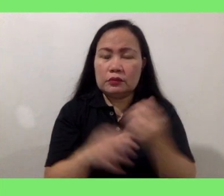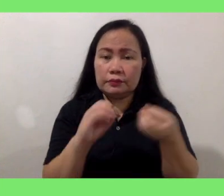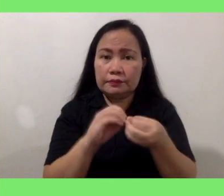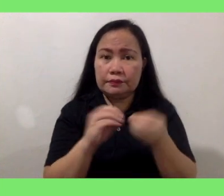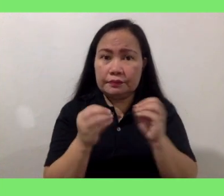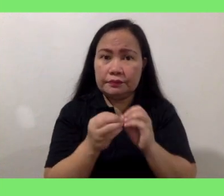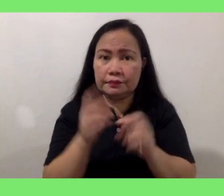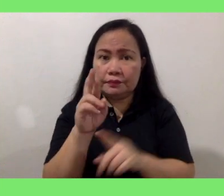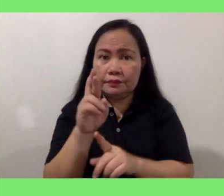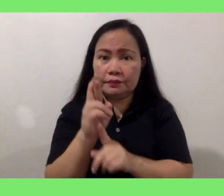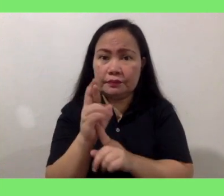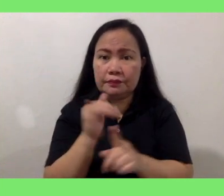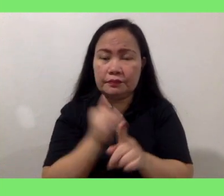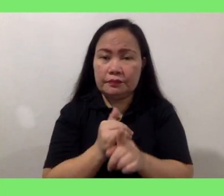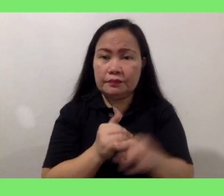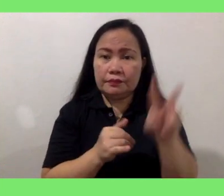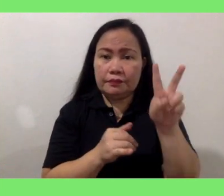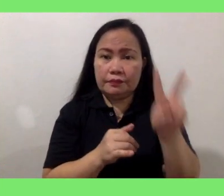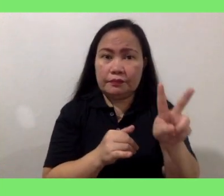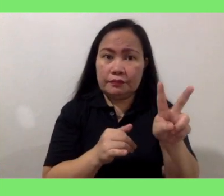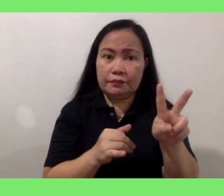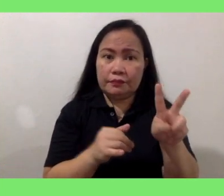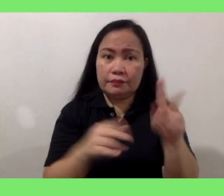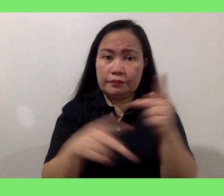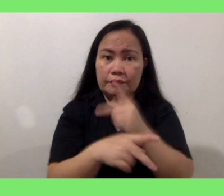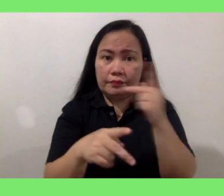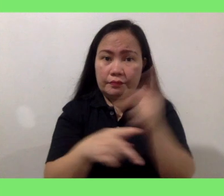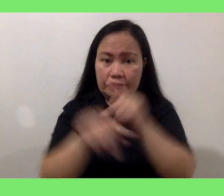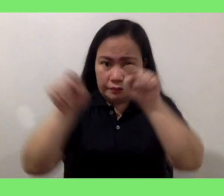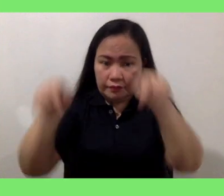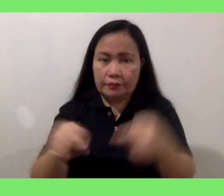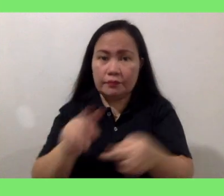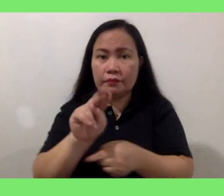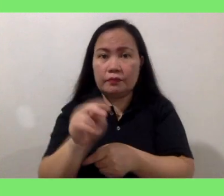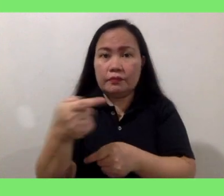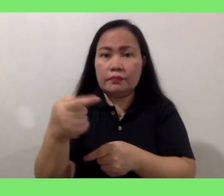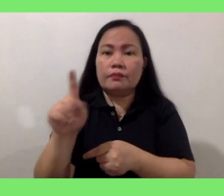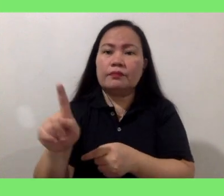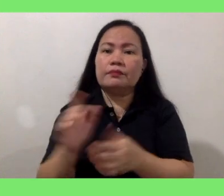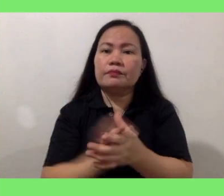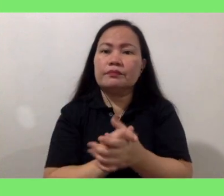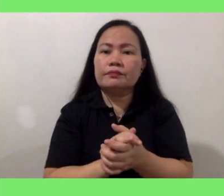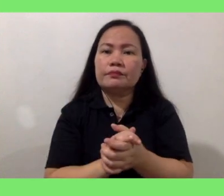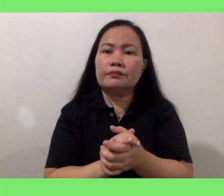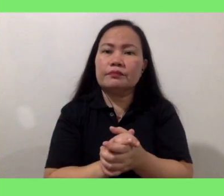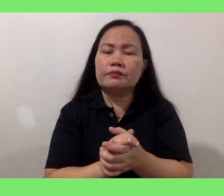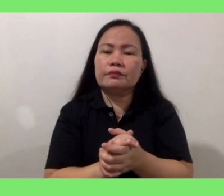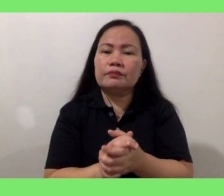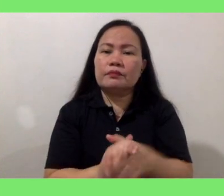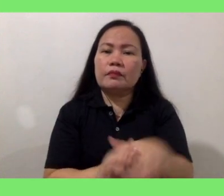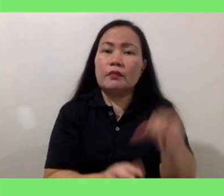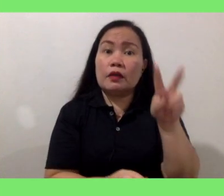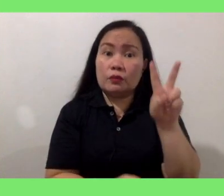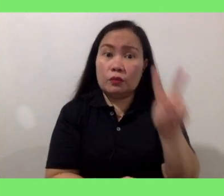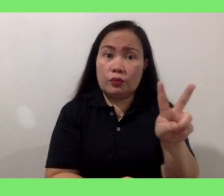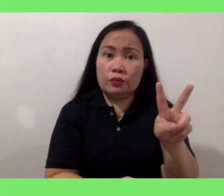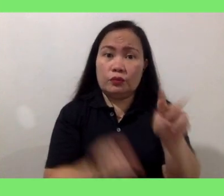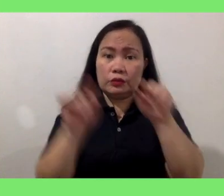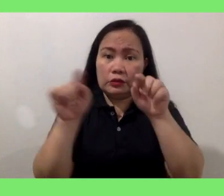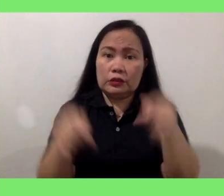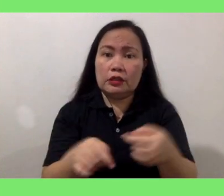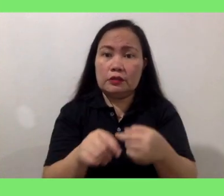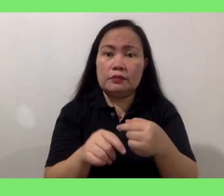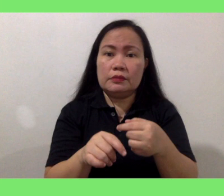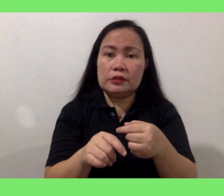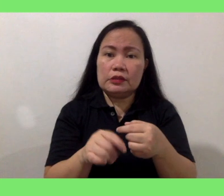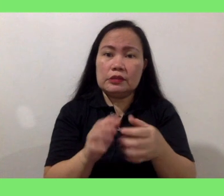Okay? So, number of rays, so 2 times the quantity of n minus 1. So, substitute natin, meron akong 3 points.